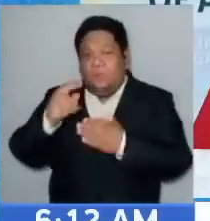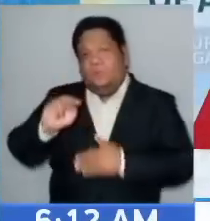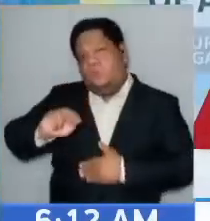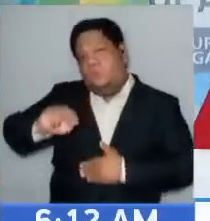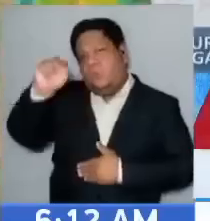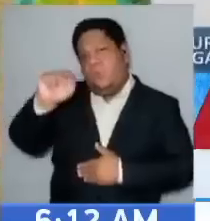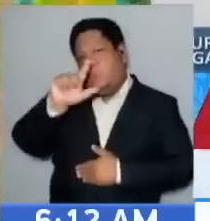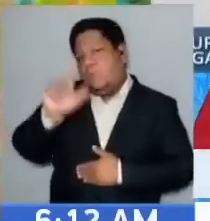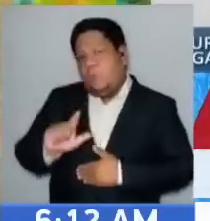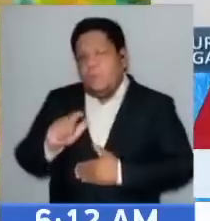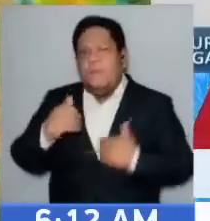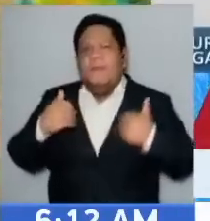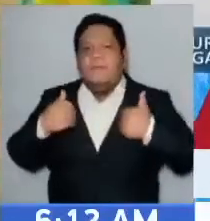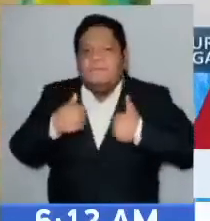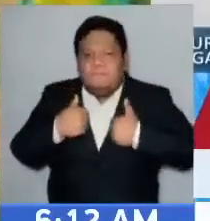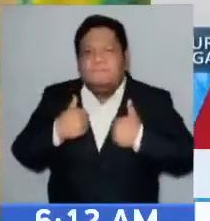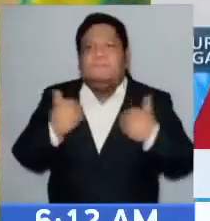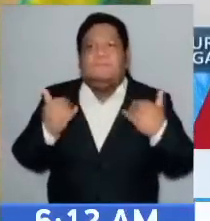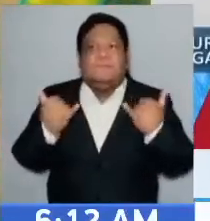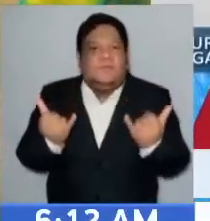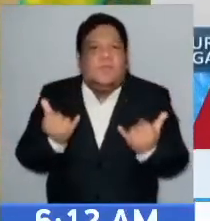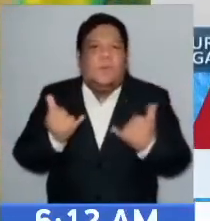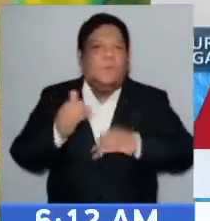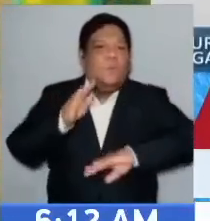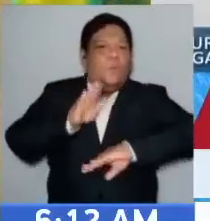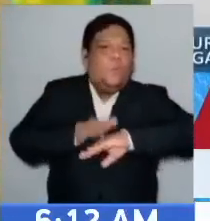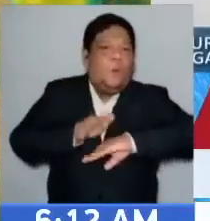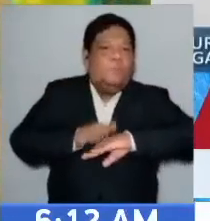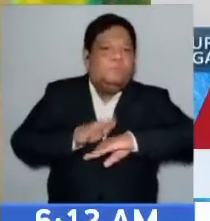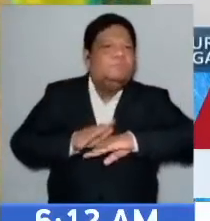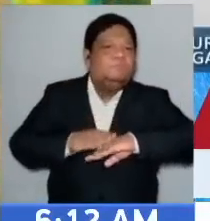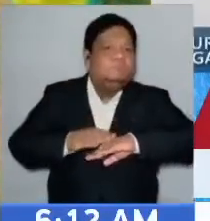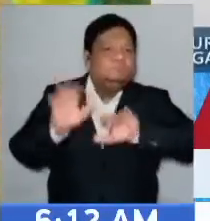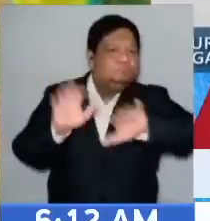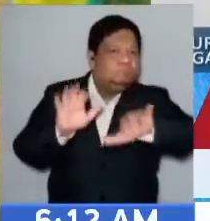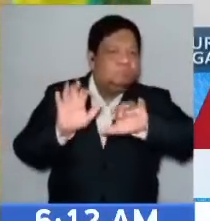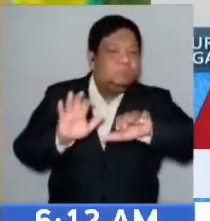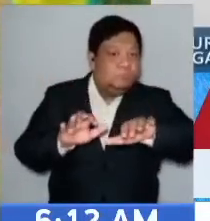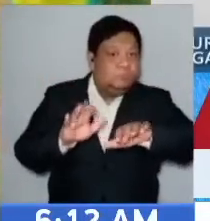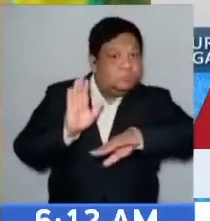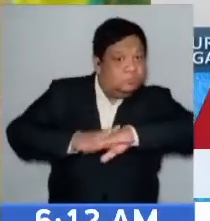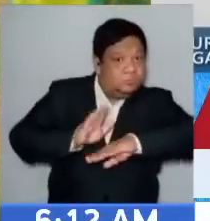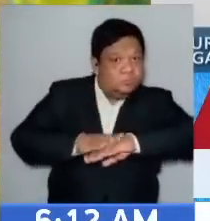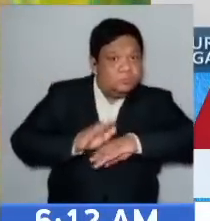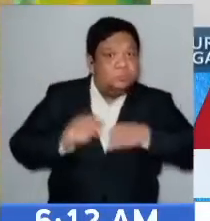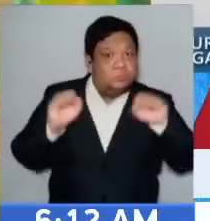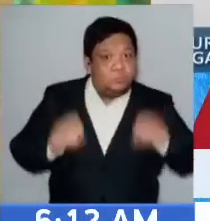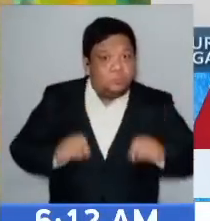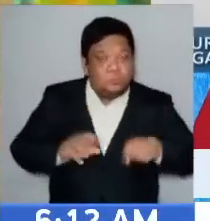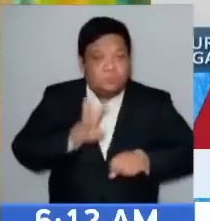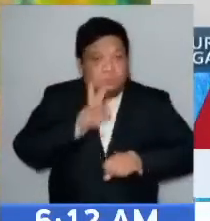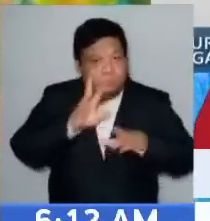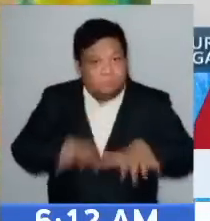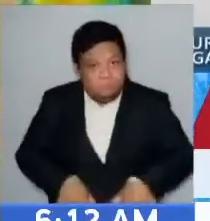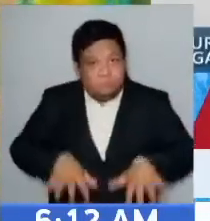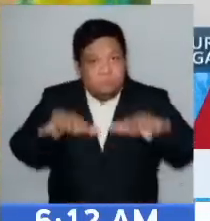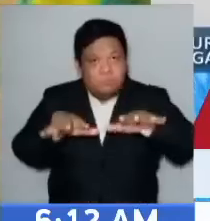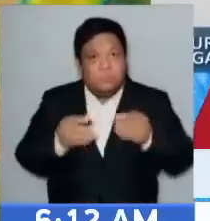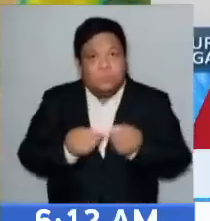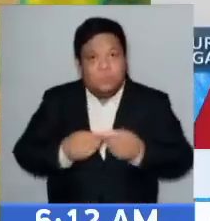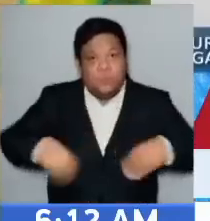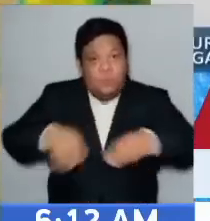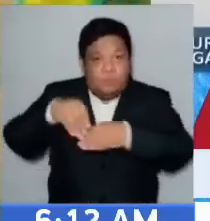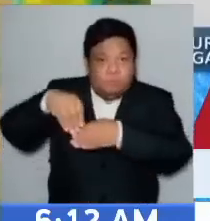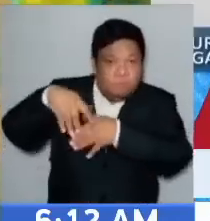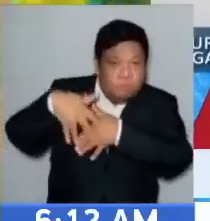sa kasalukuyan ay may warning signal, babala pa rin po, mag-ingat pa rin sa mga posibleng pagbahat pag-uho ng lupa dahil sa ulan na dala nitong bagyong si Betty,